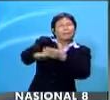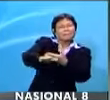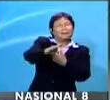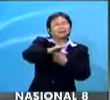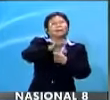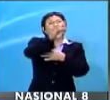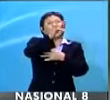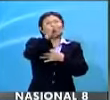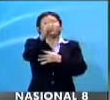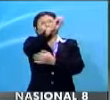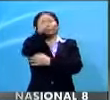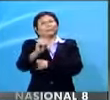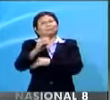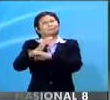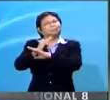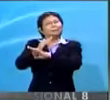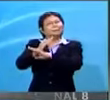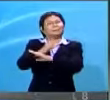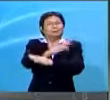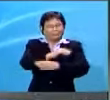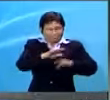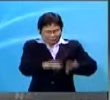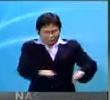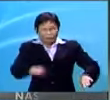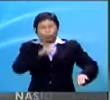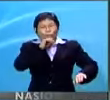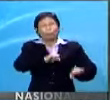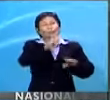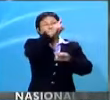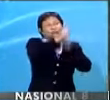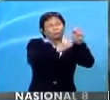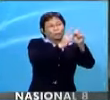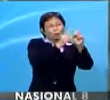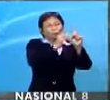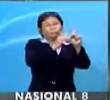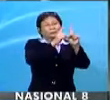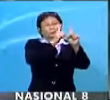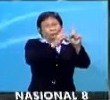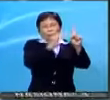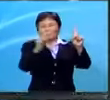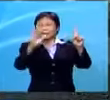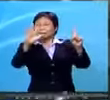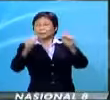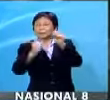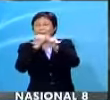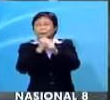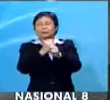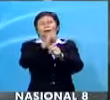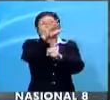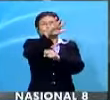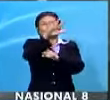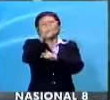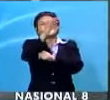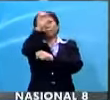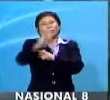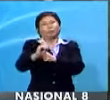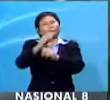sebanyak 71% dan kanak-kanak berusia antara setahun hingga 5 tahun sebanyak